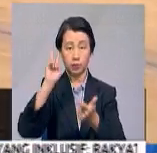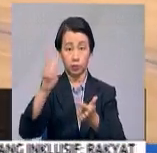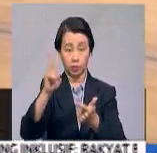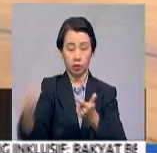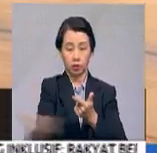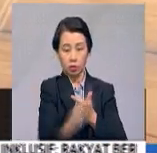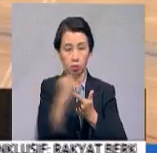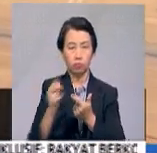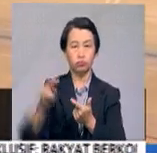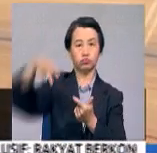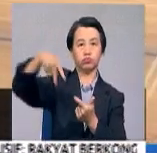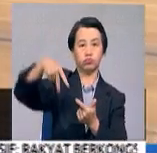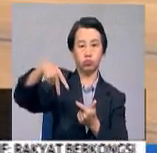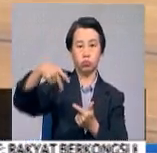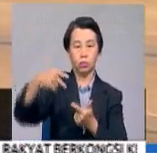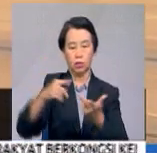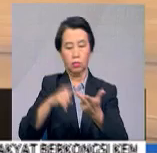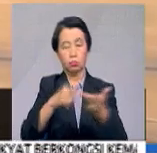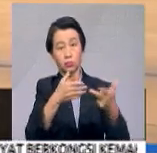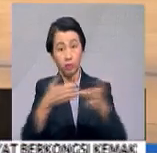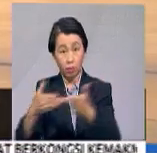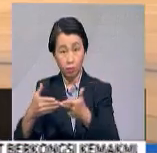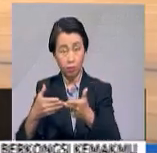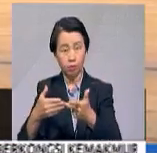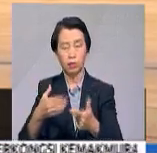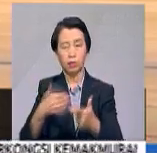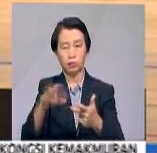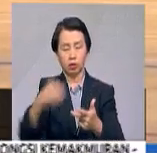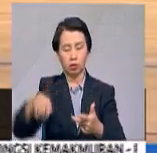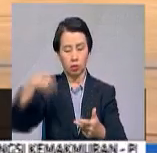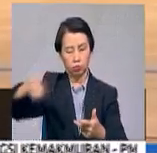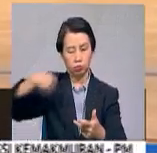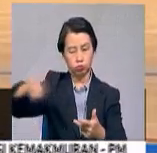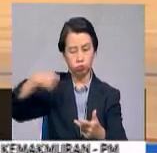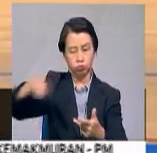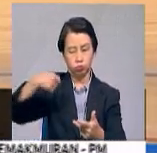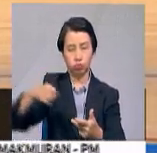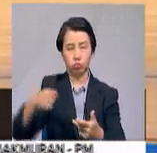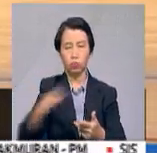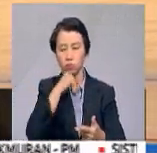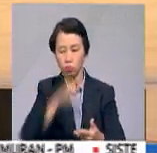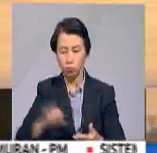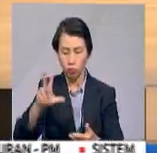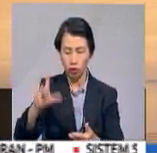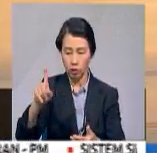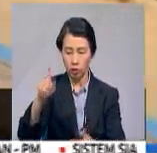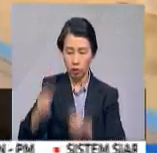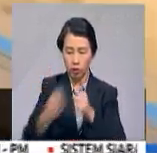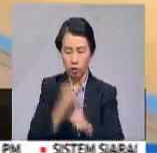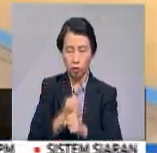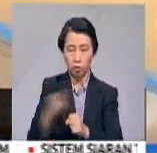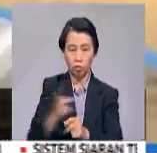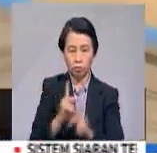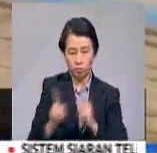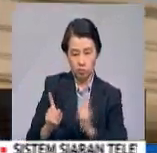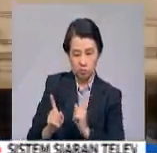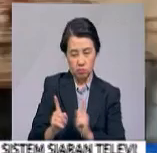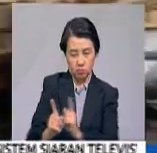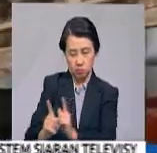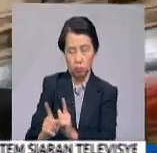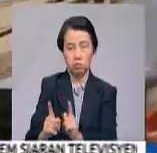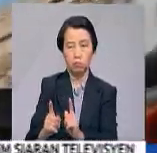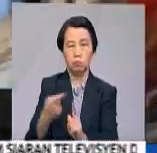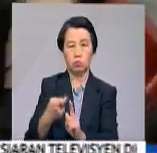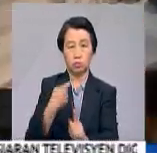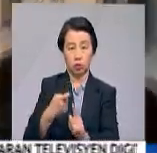pusingan kedua untuk mengheret perlumbaan ke pusingan penentuan. Sebaik loceng berbunyi, pelumba berusia 31 tahun yang dikawal rapi Yuta